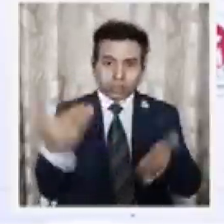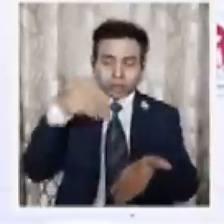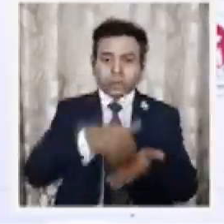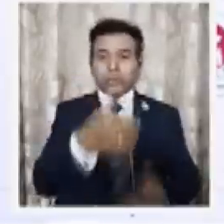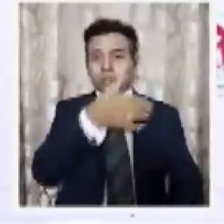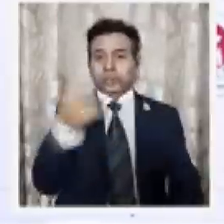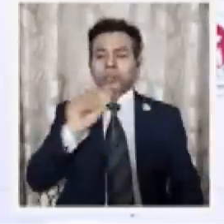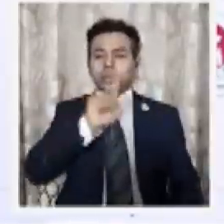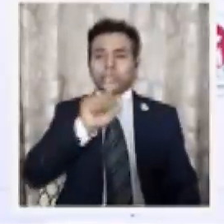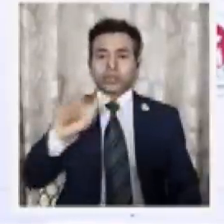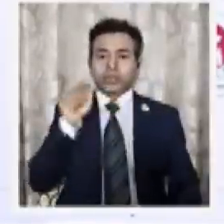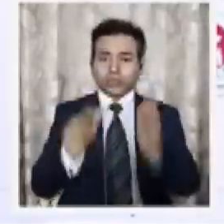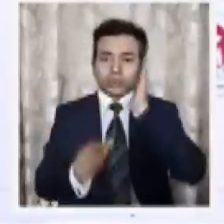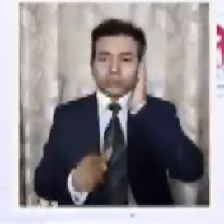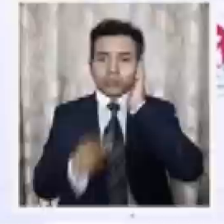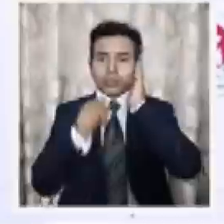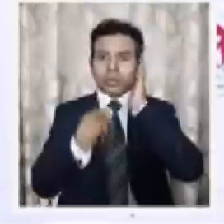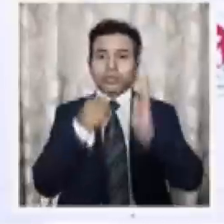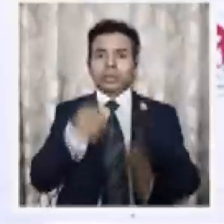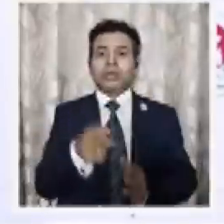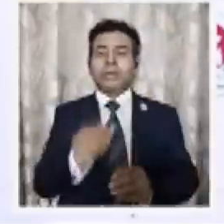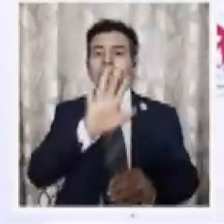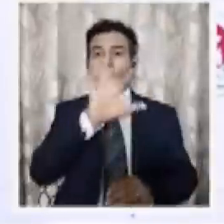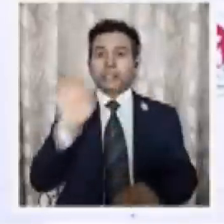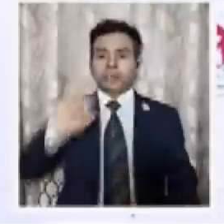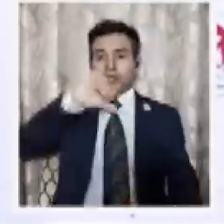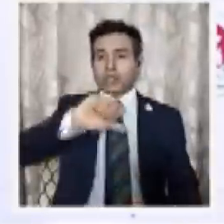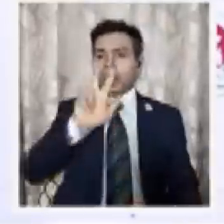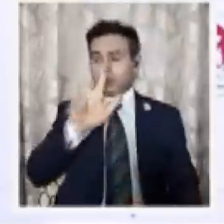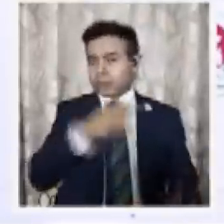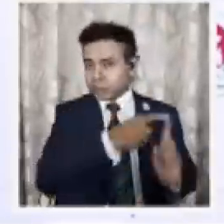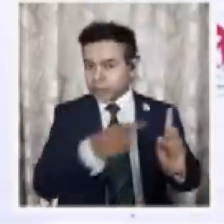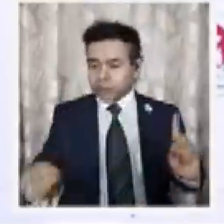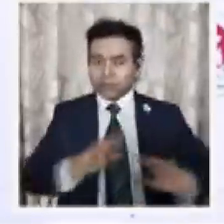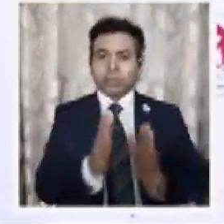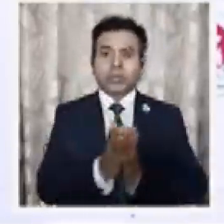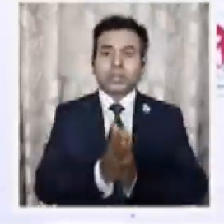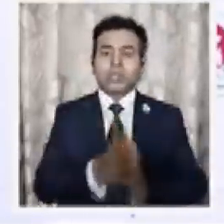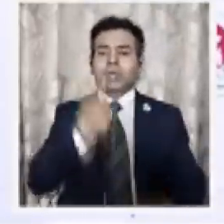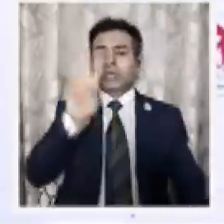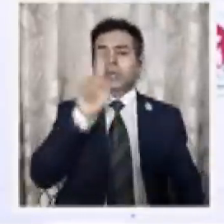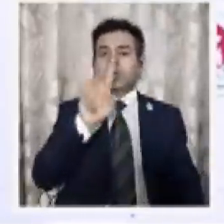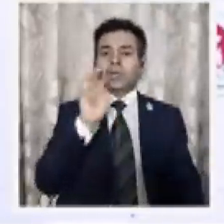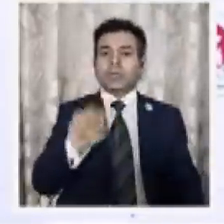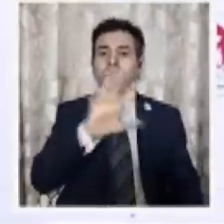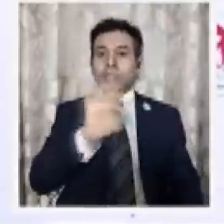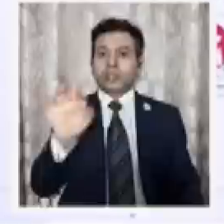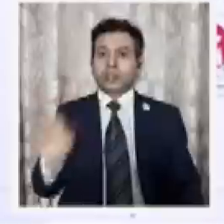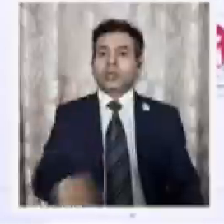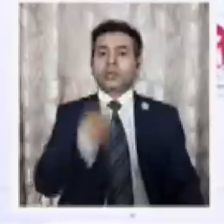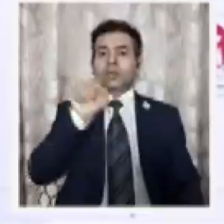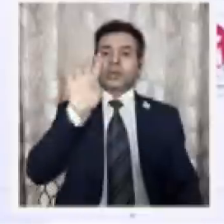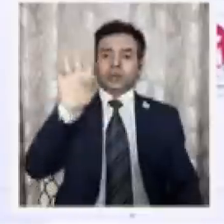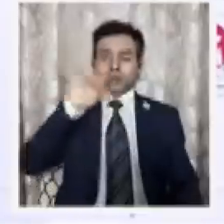চব্বিশ ঘন্টা আইসোলেশনে যুক্ত হয়েছেন 677 জন, চব্বিশ ঘন্টা আইসোলেশন থেকে মুক্ত হয়েছেন 598 জন। এ পর্যন্ত